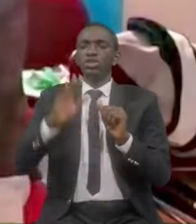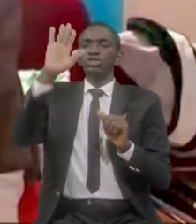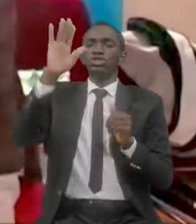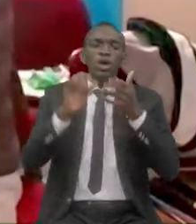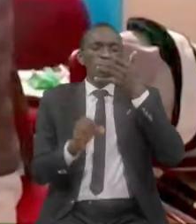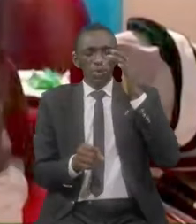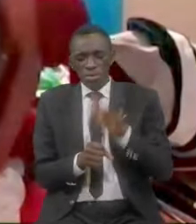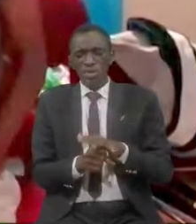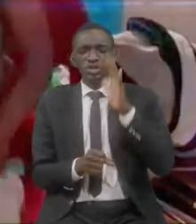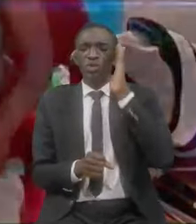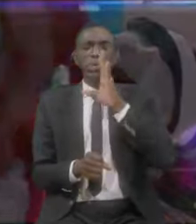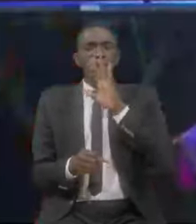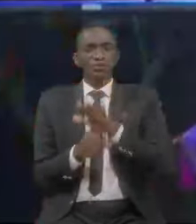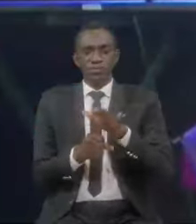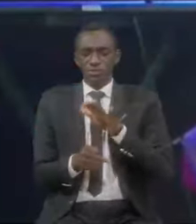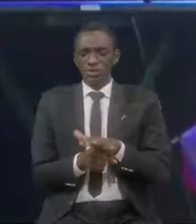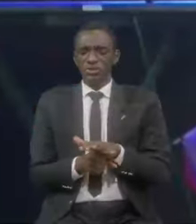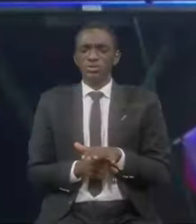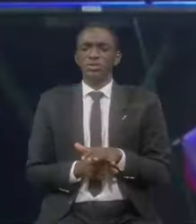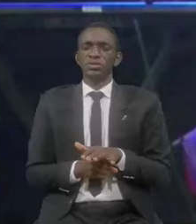ta promesse sera accomplie